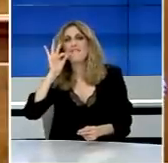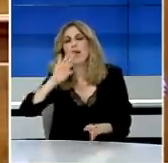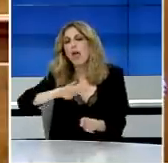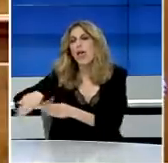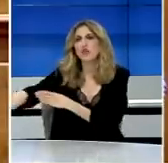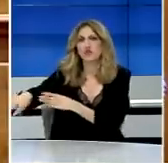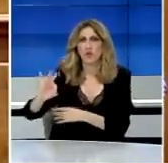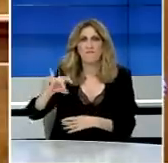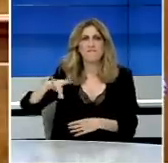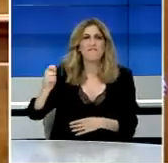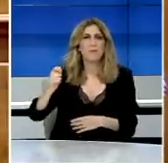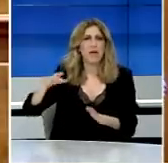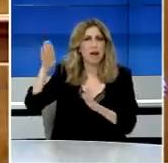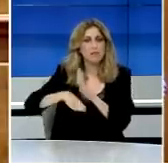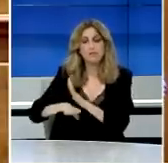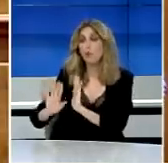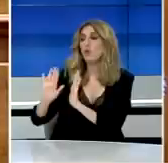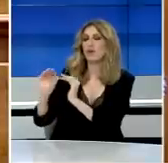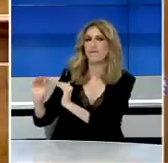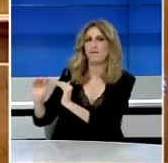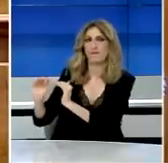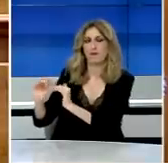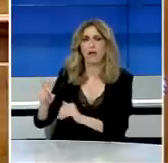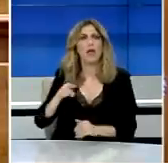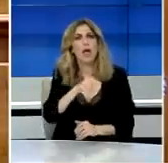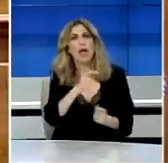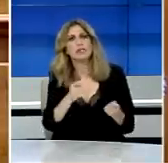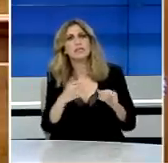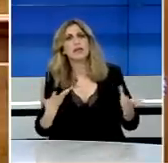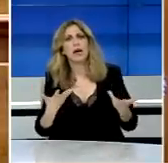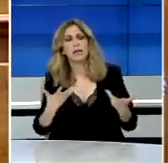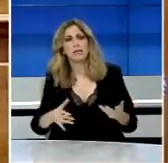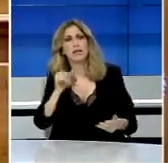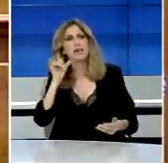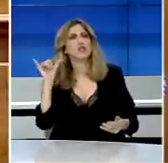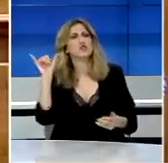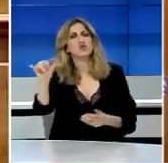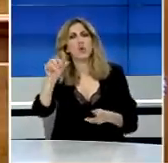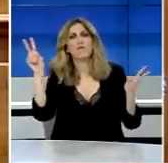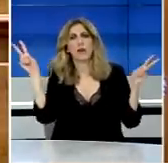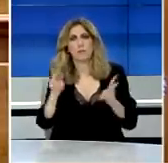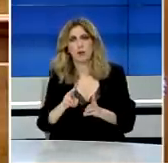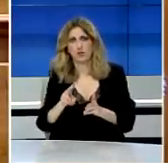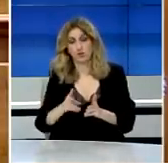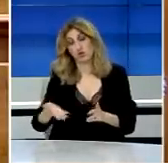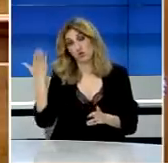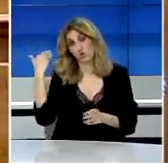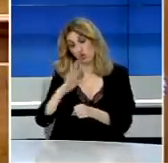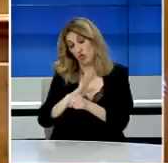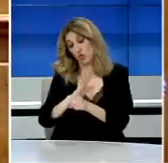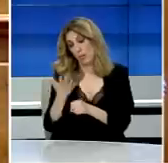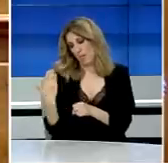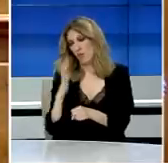πέρυσι? Καταθέσατε πρόταση νόμου και λέγατε μόνιμη μείωση. Μόνιμη, δεν είχαμε κορονοϊό. Και έρχεστε τώρα που